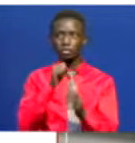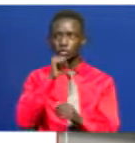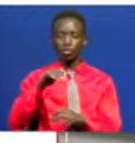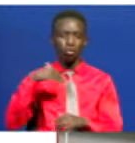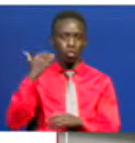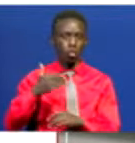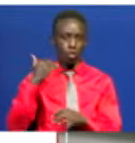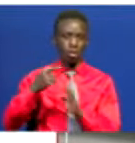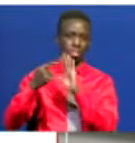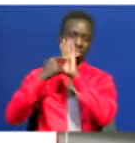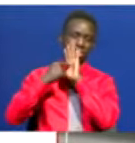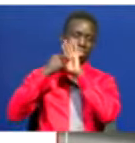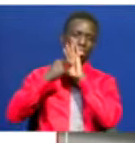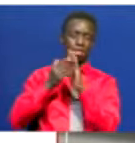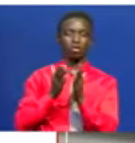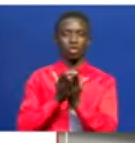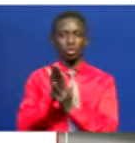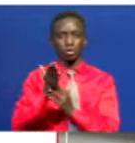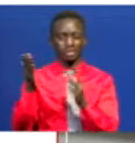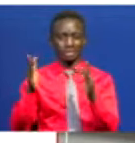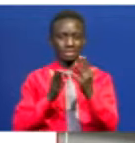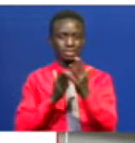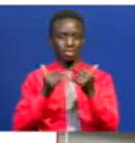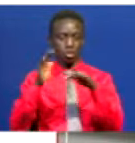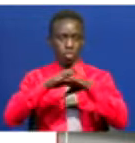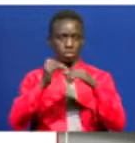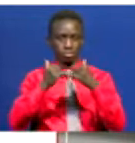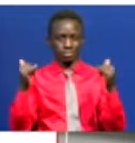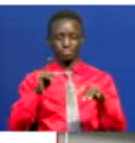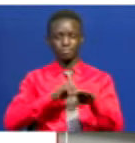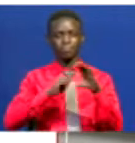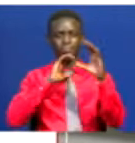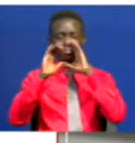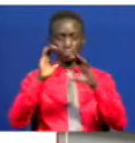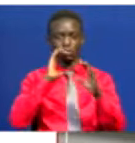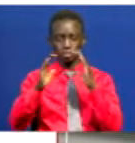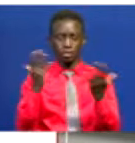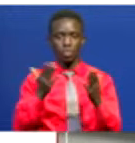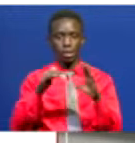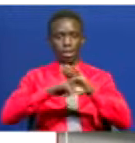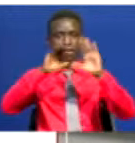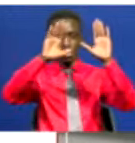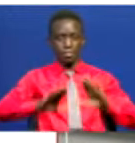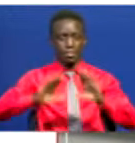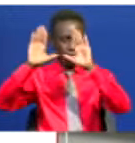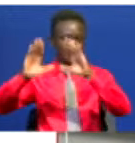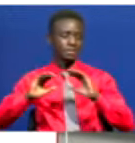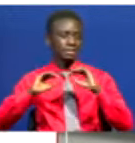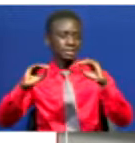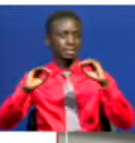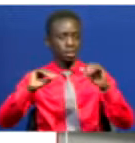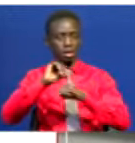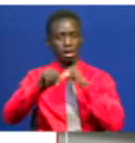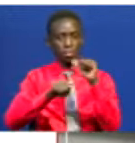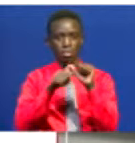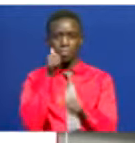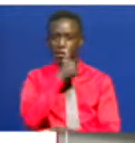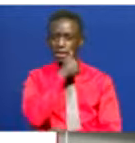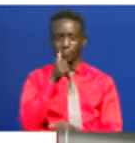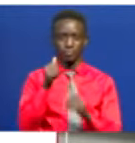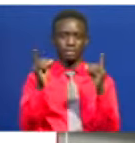hiyo kupitia mitandao. Wakizungumza katika wakati wa kampeni inayoendelea ya uhamasishaji kuhusu umuhimu wa usiri wa data katika kaunti